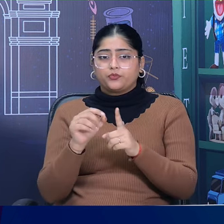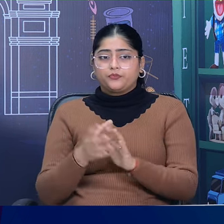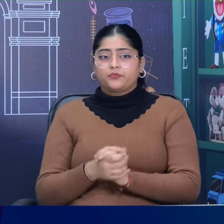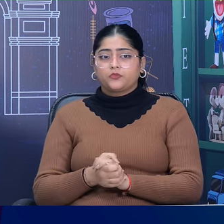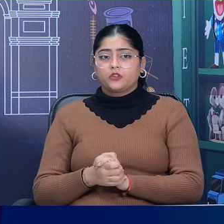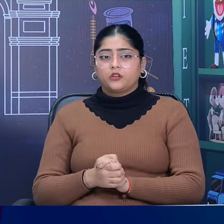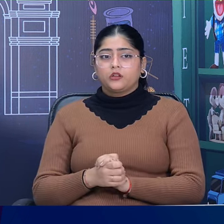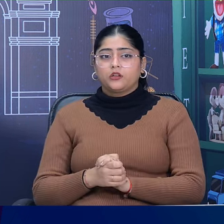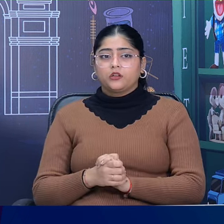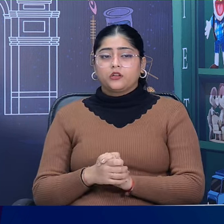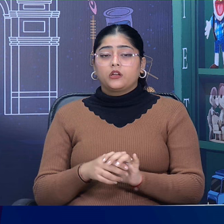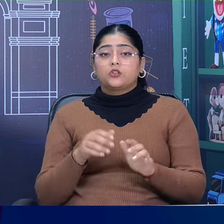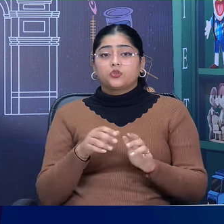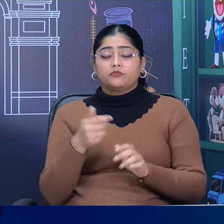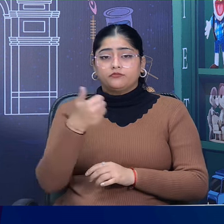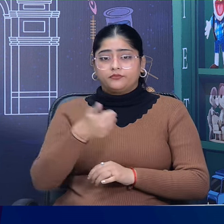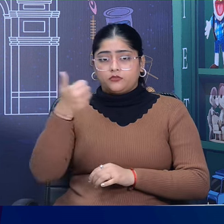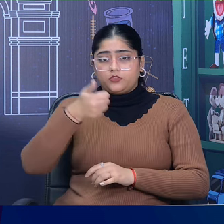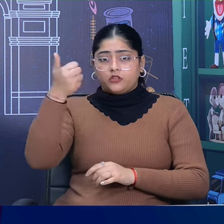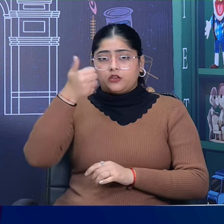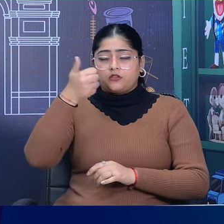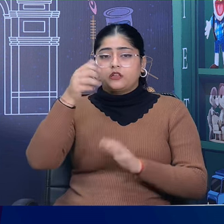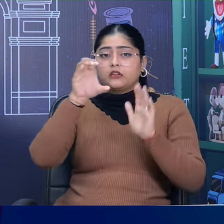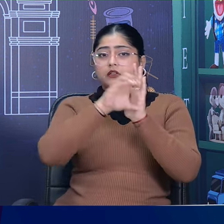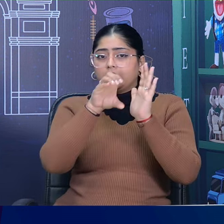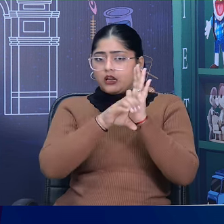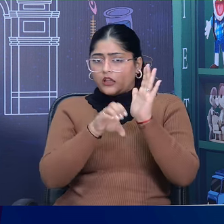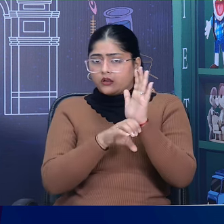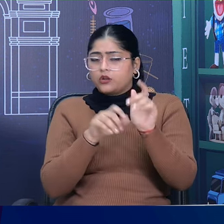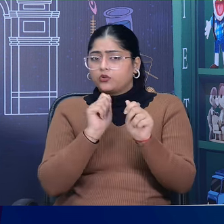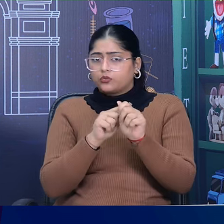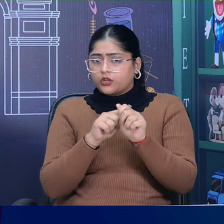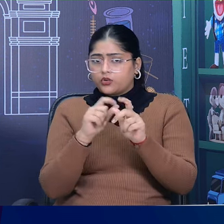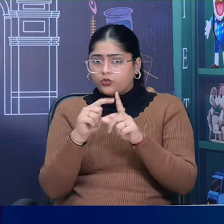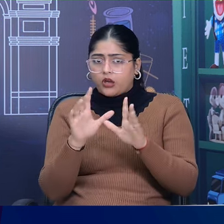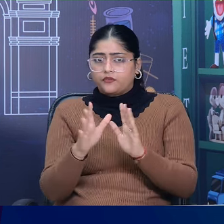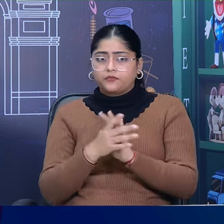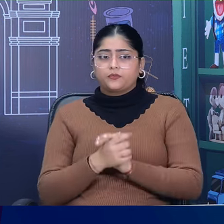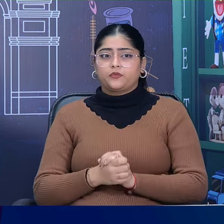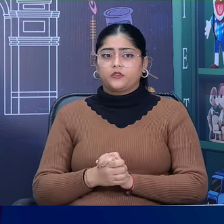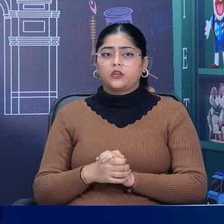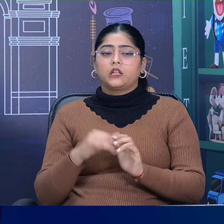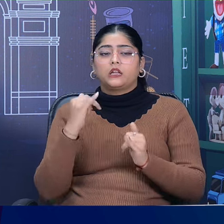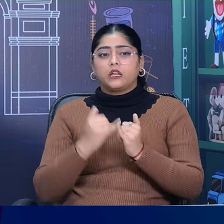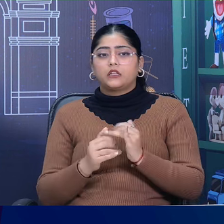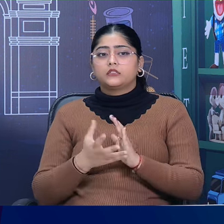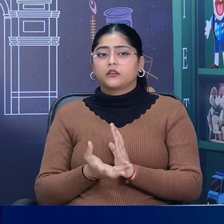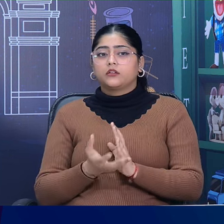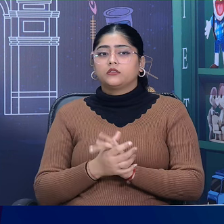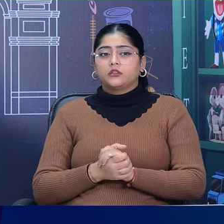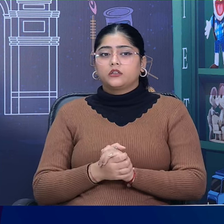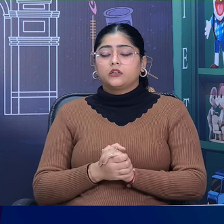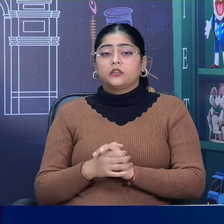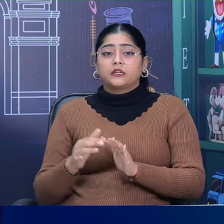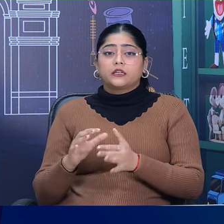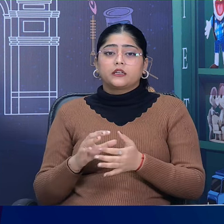पंचायत फंक्शन ए डिफरेंट लेवल तो हमने अलग-अलग लेवल ऑफ पंचायत की बात करी थी और आखिरी जो प्रश्न बनेगा वो बनेगा व्हाट इज द लिंक